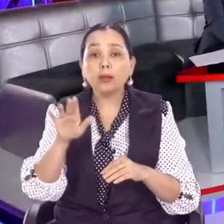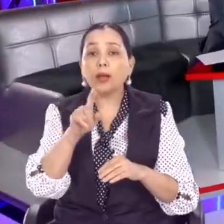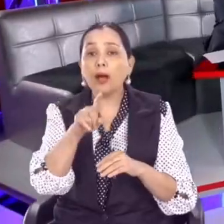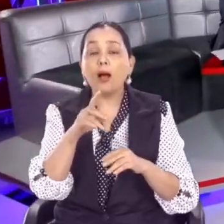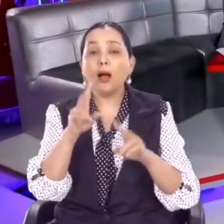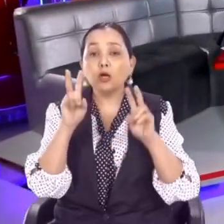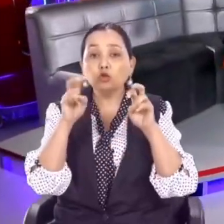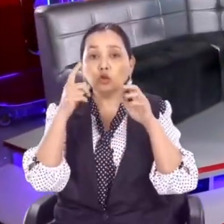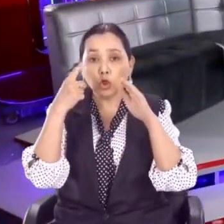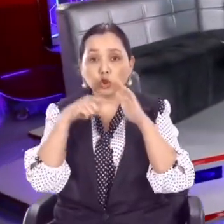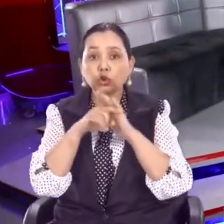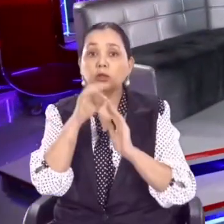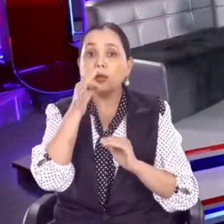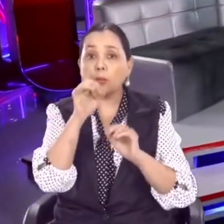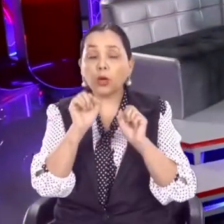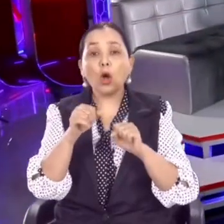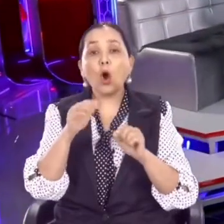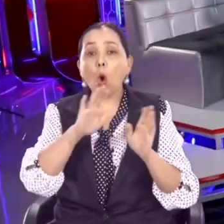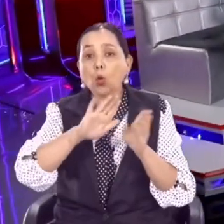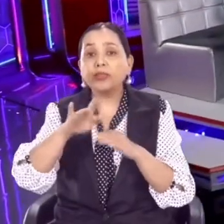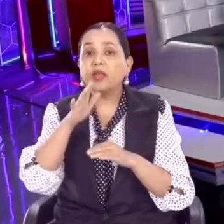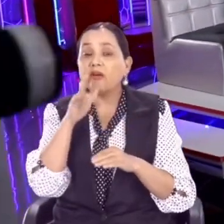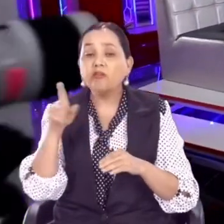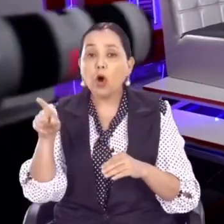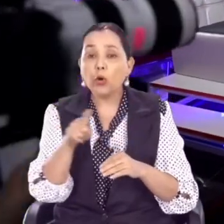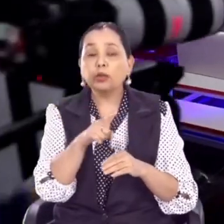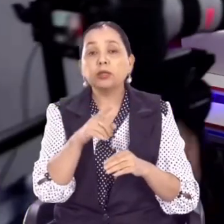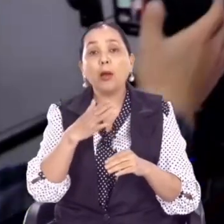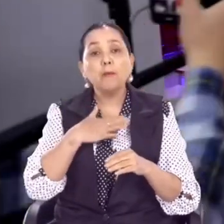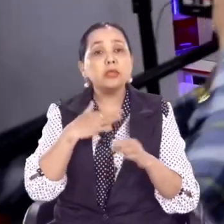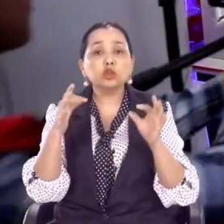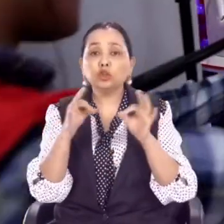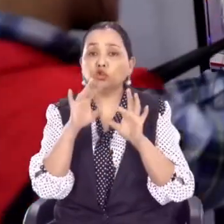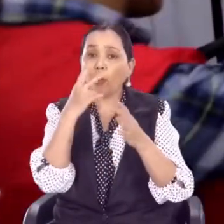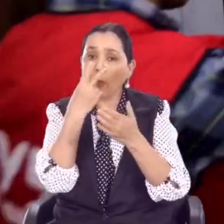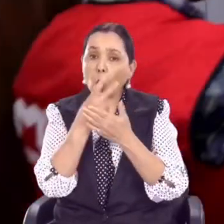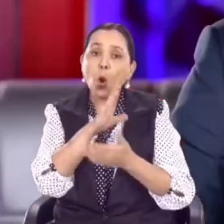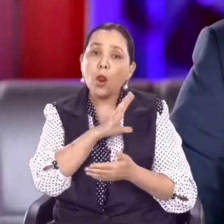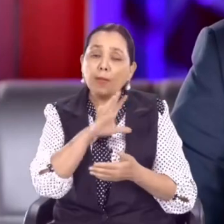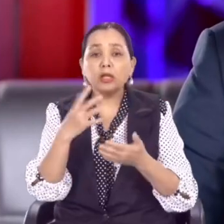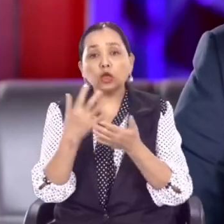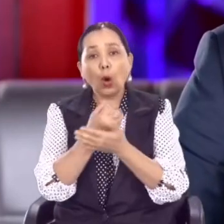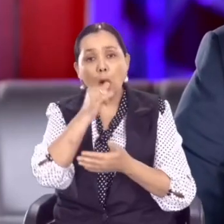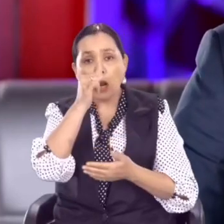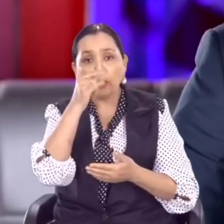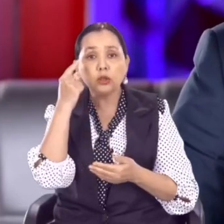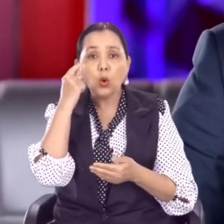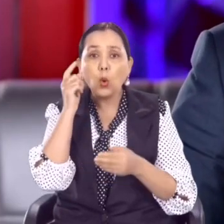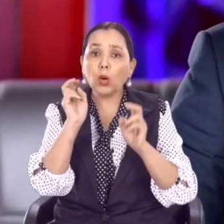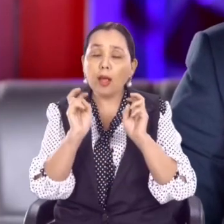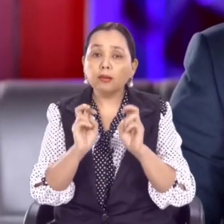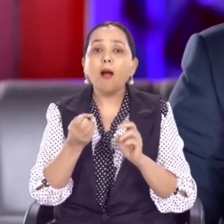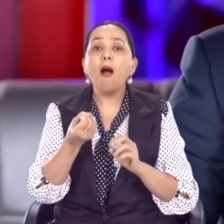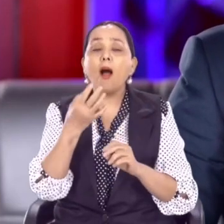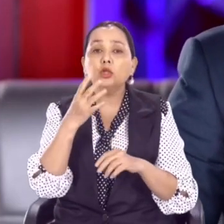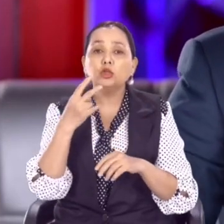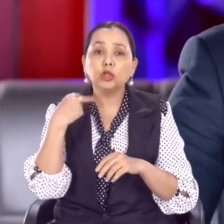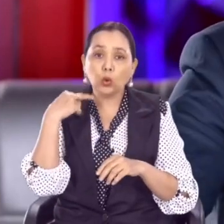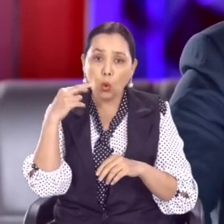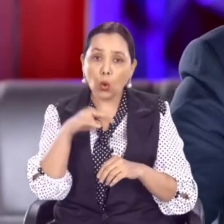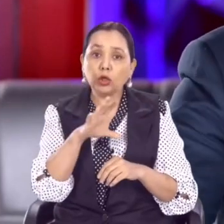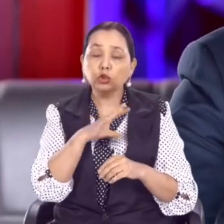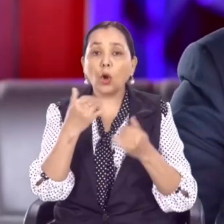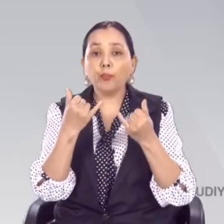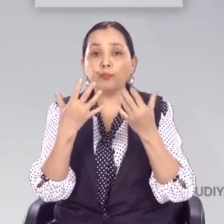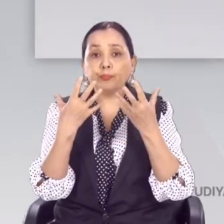emas, qahramonlar qo'shtirnoq ichida deyishimiz mumkin. O'tgan vaqt mobaynida, bizni hech kim ko'rmaydi-ku, topa olmaydi-ku deb o'ylaganlarning qanchasi